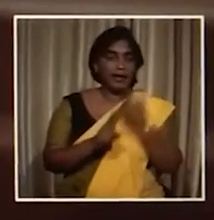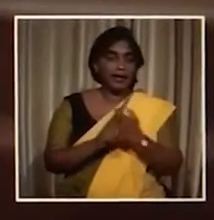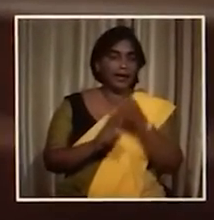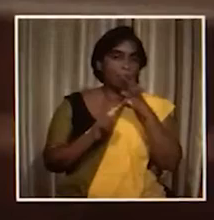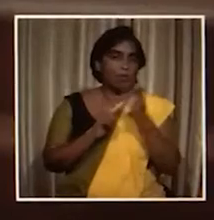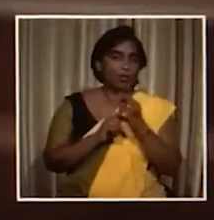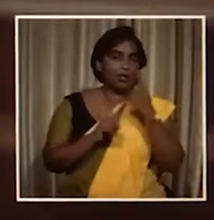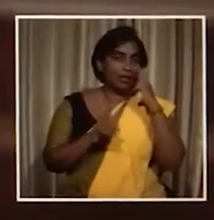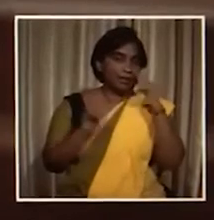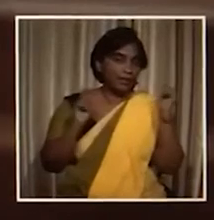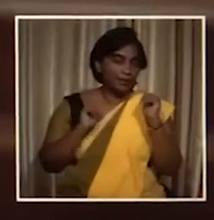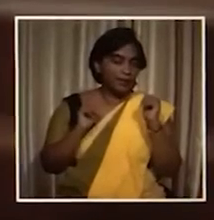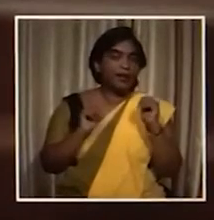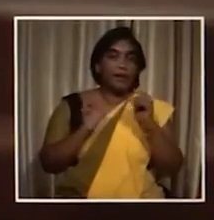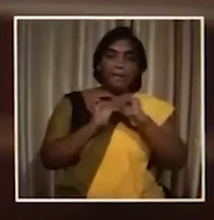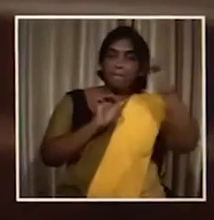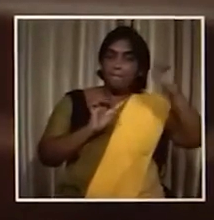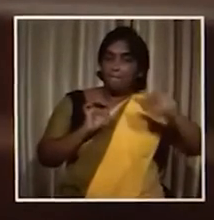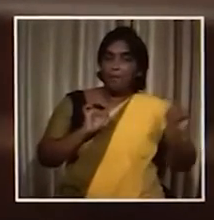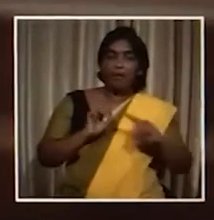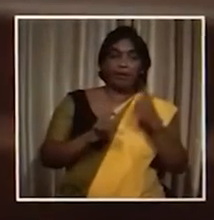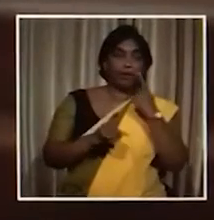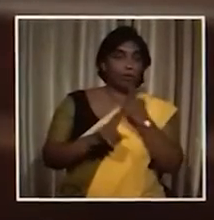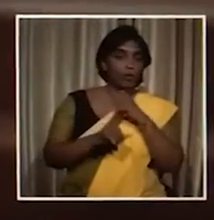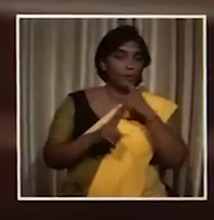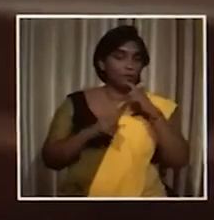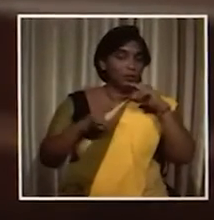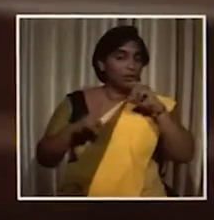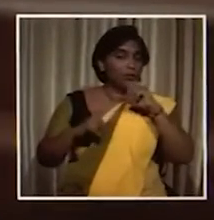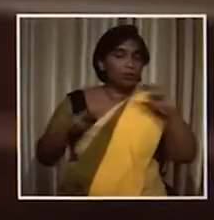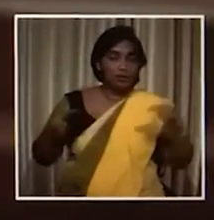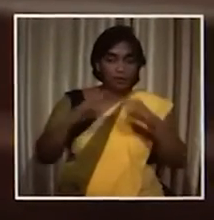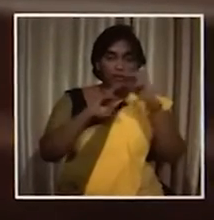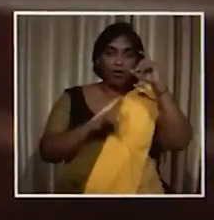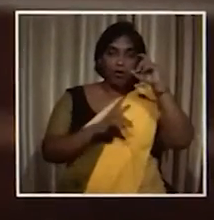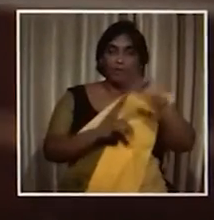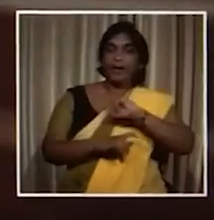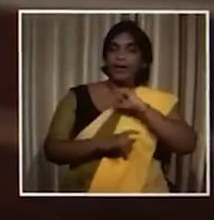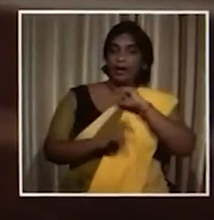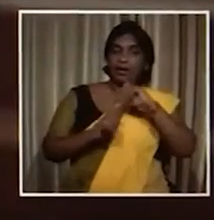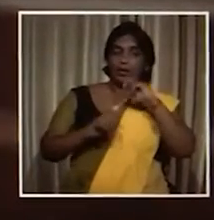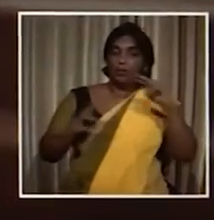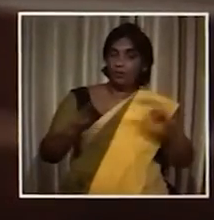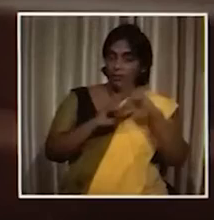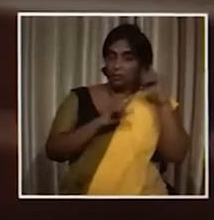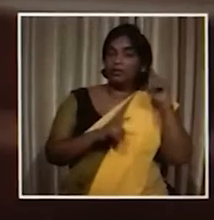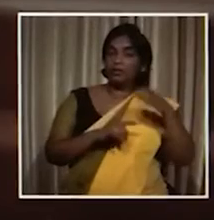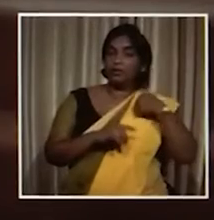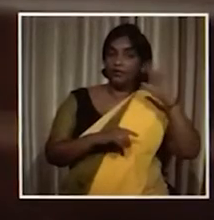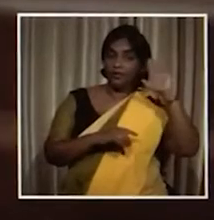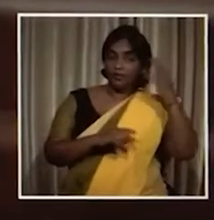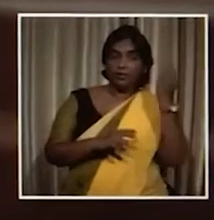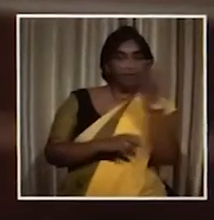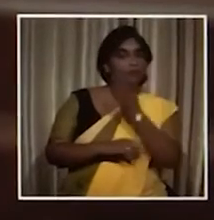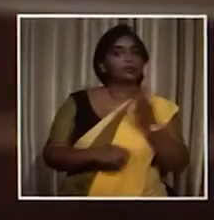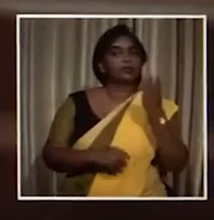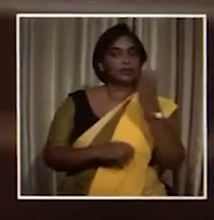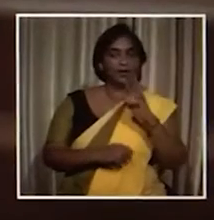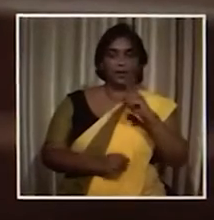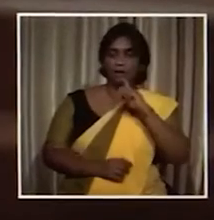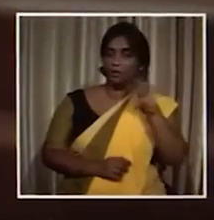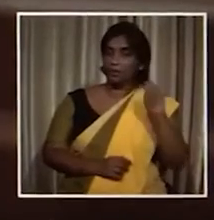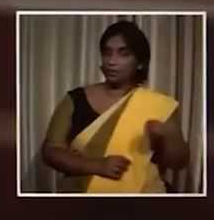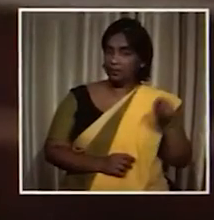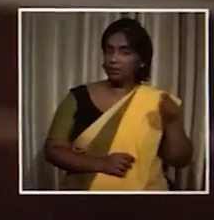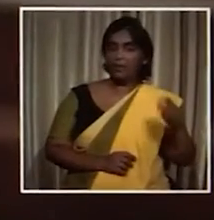පුත්තලම නුවර එළිය මඩකලපුව මහාධිකරණවල හා කොළඹ කෑගල්ල මහාධිකරණවල ඇති විශේෂ ත්‍රිපුත්කල